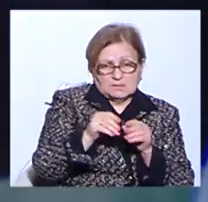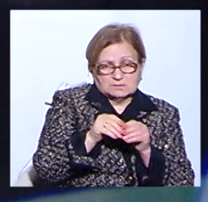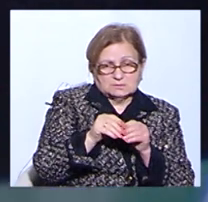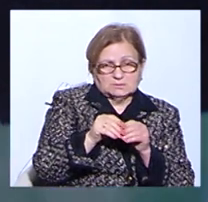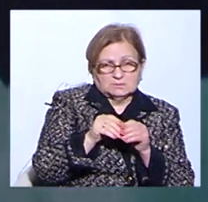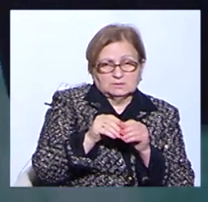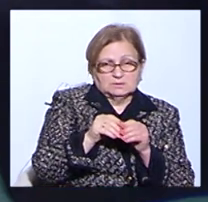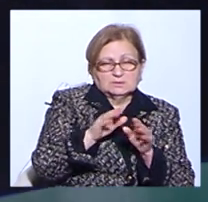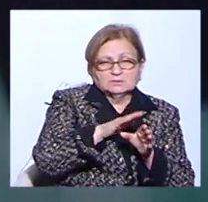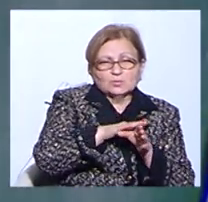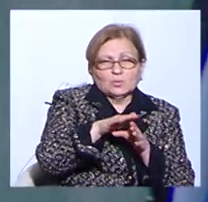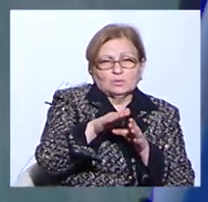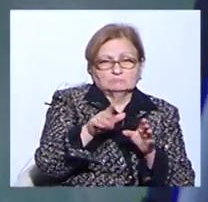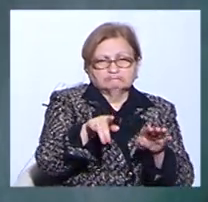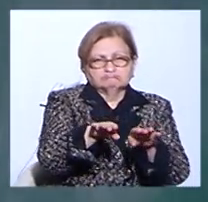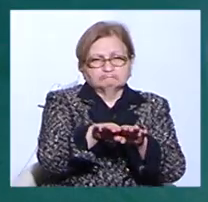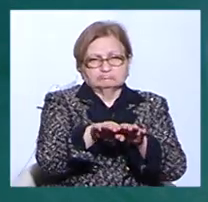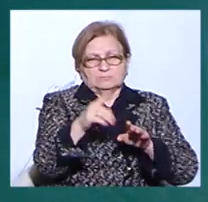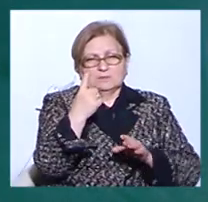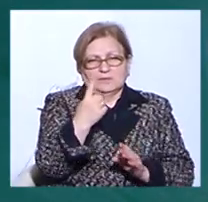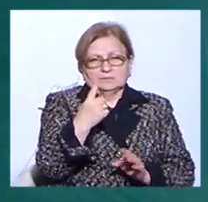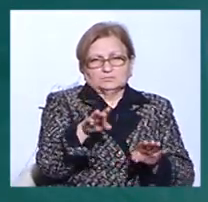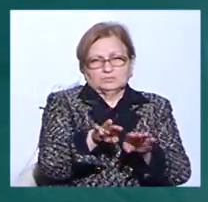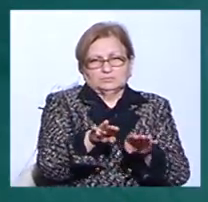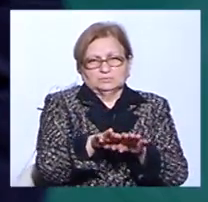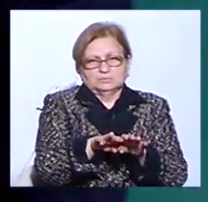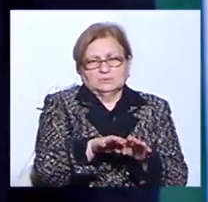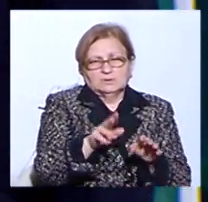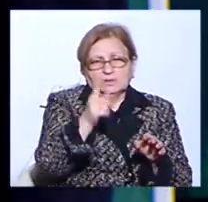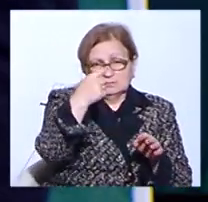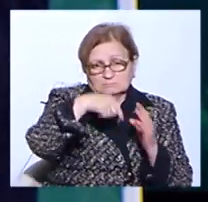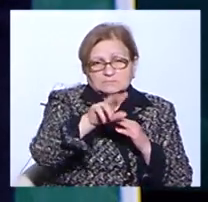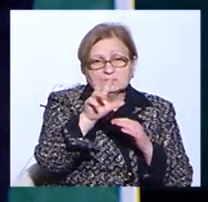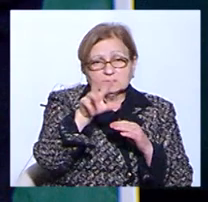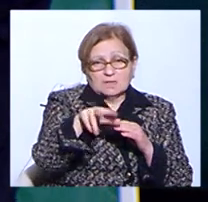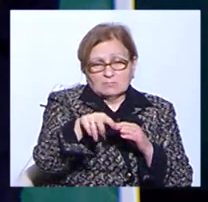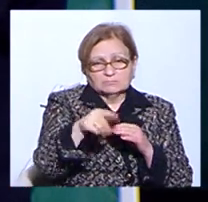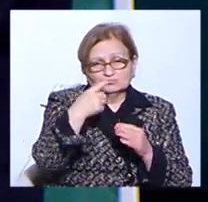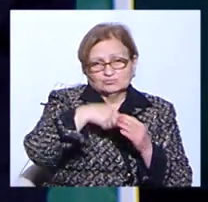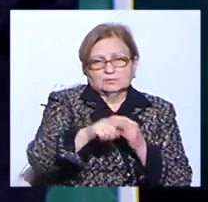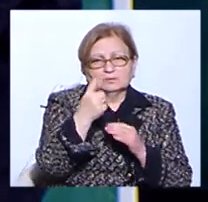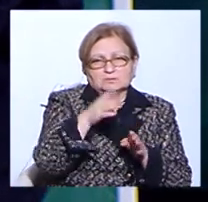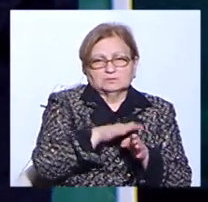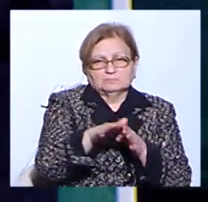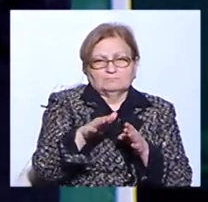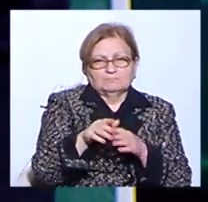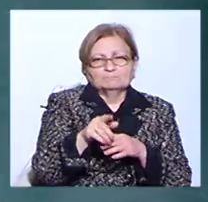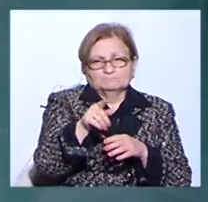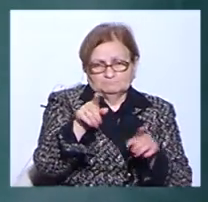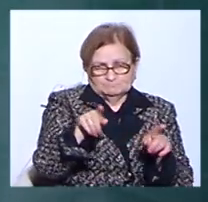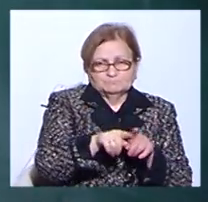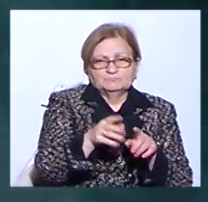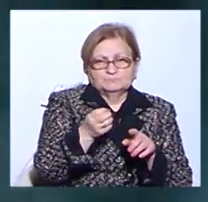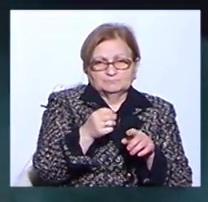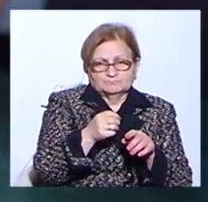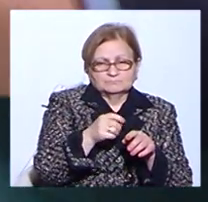რომელიც არის 1/3 ტოლი. აი ამან მომცას 1/3. 1/13 დამატებული 1/13 და დამატებული